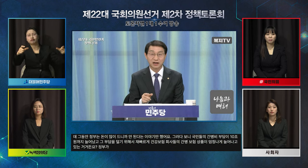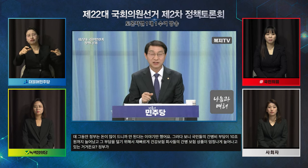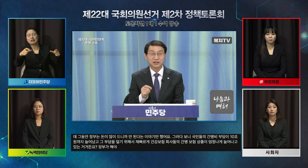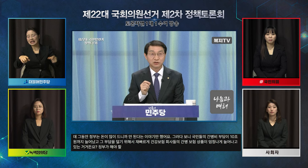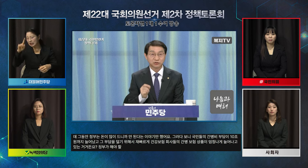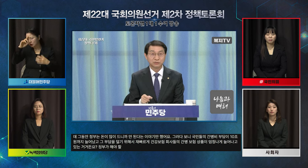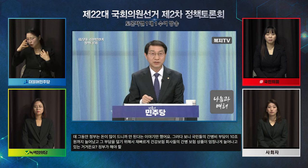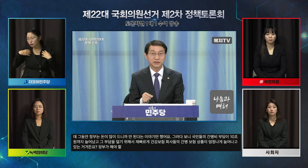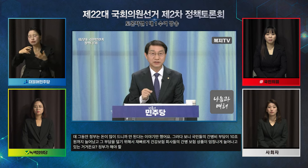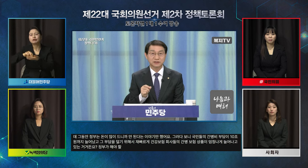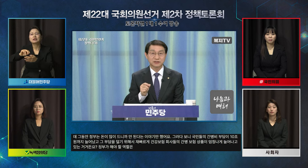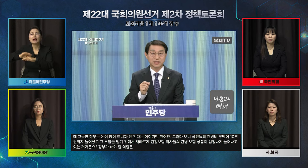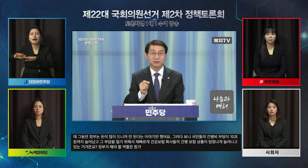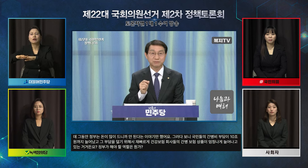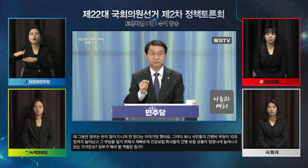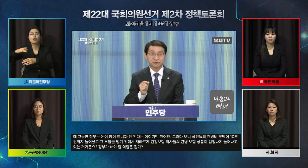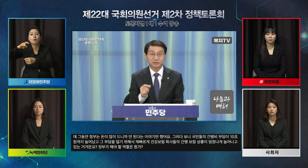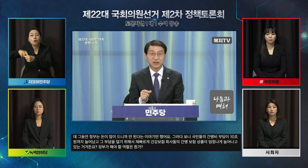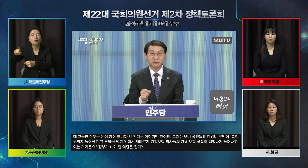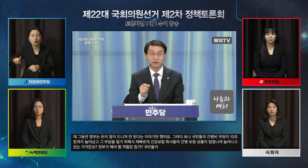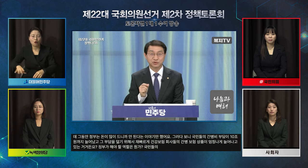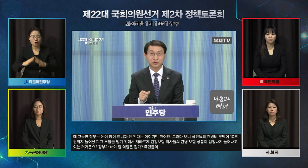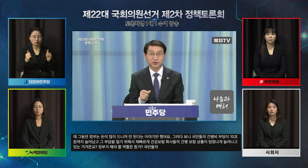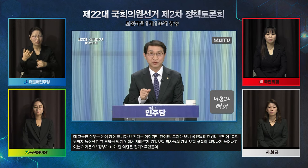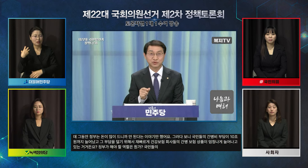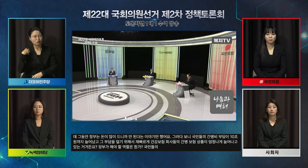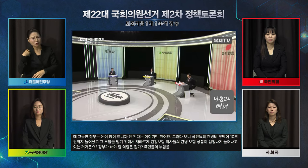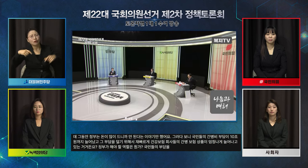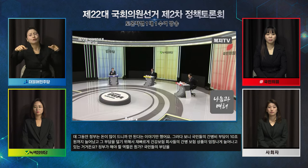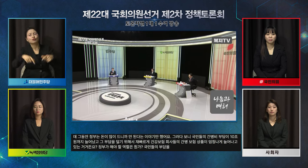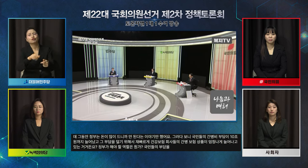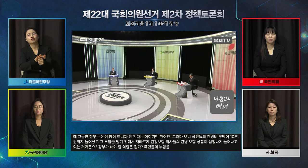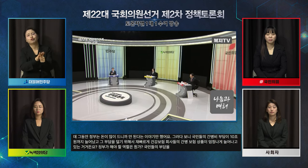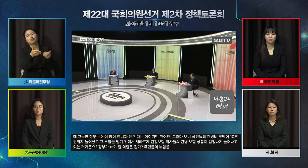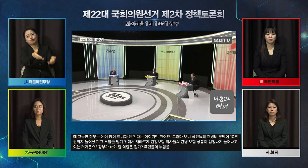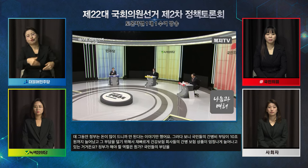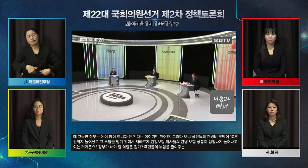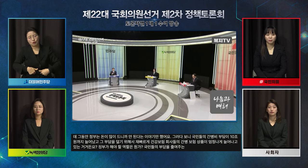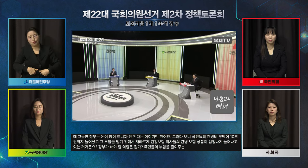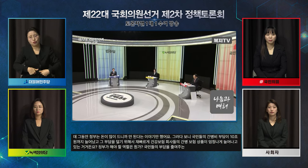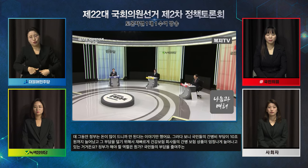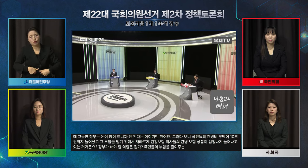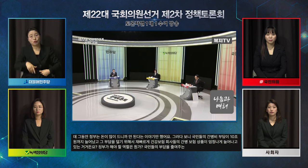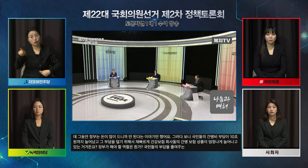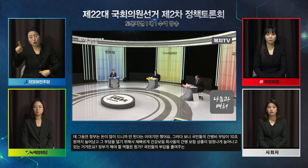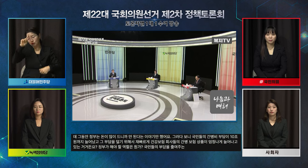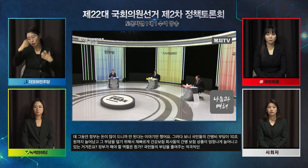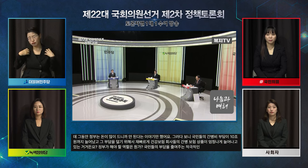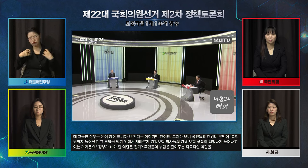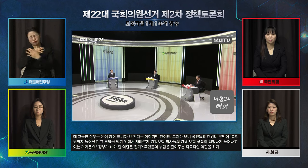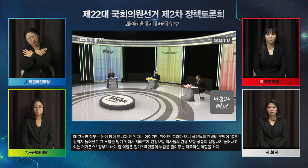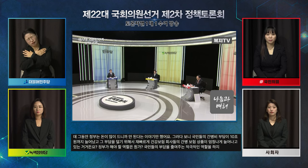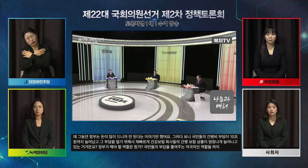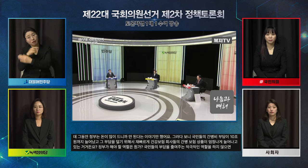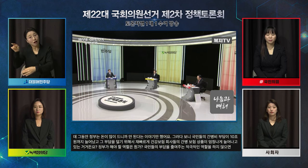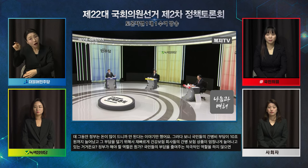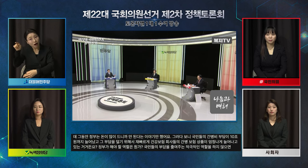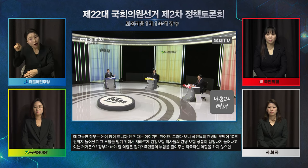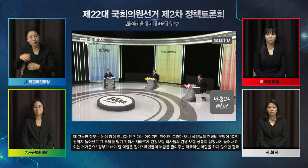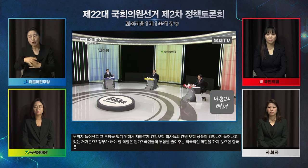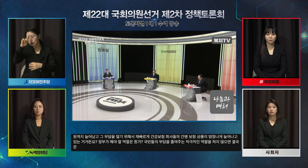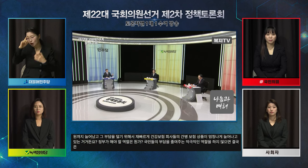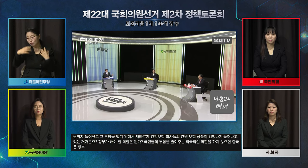뭔가? 국민들의 부담을 줄여주는 적극적인 역할을 하지 않으면 결국은 정부